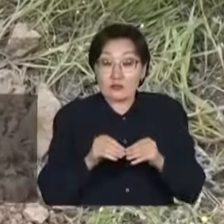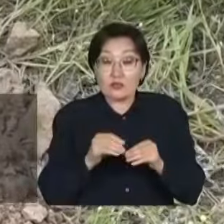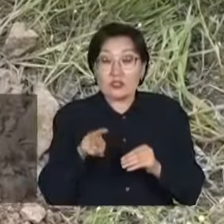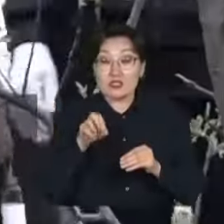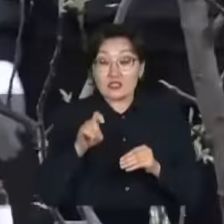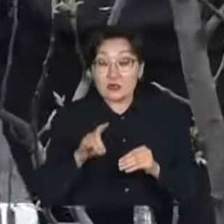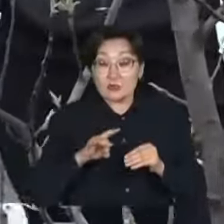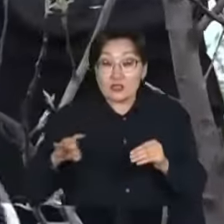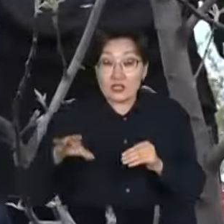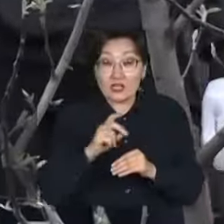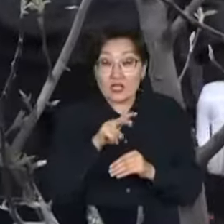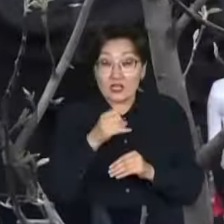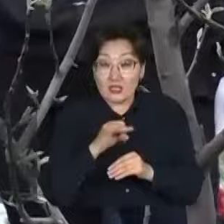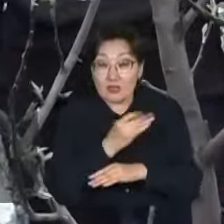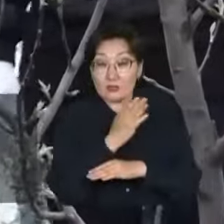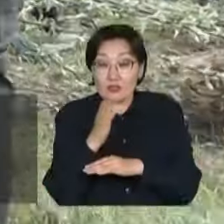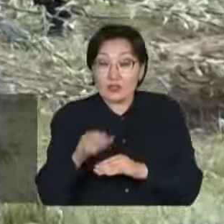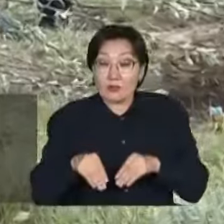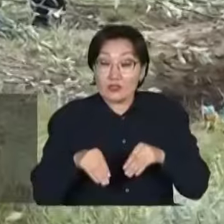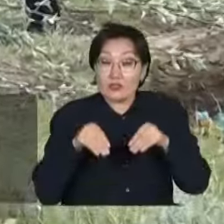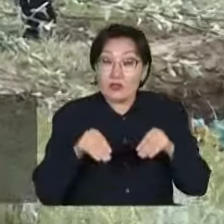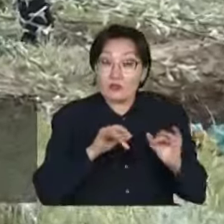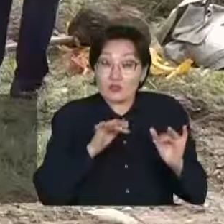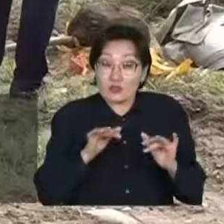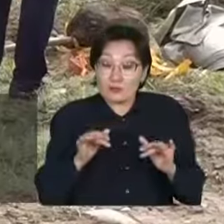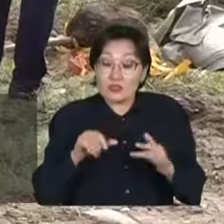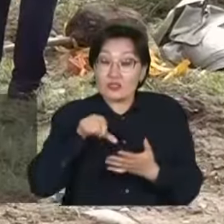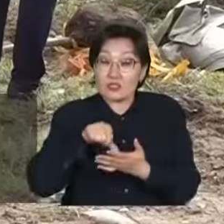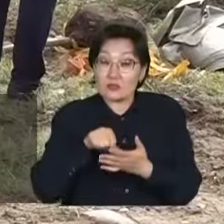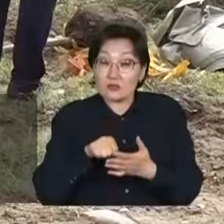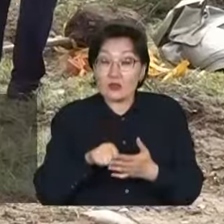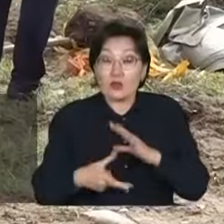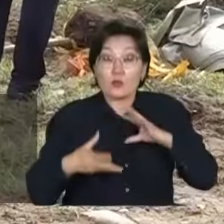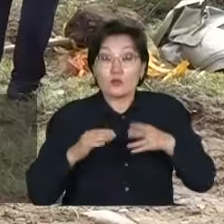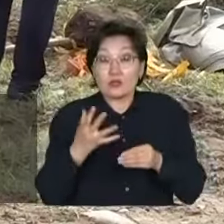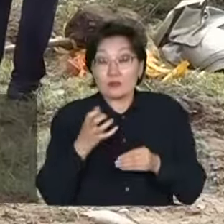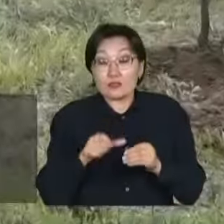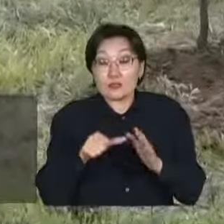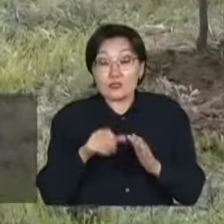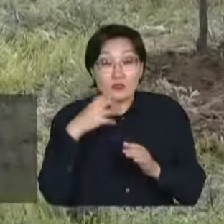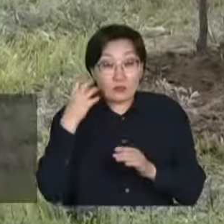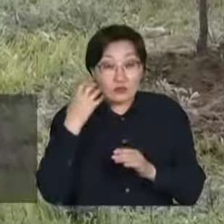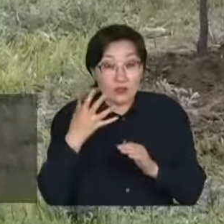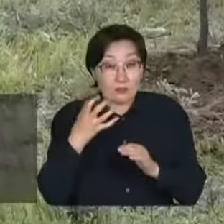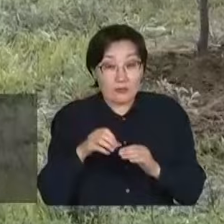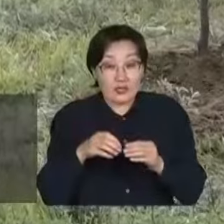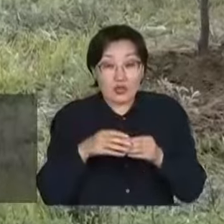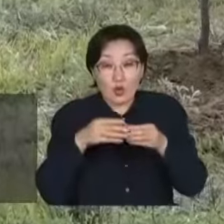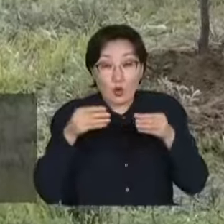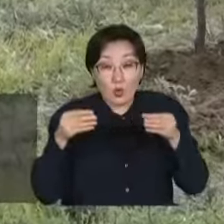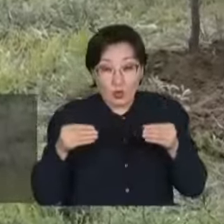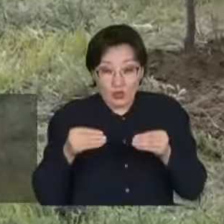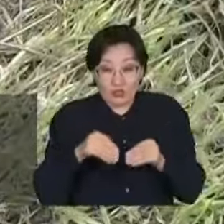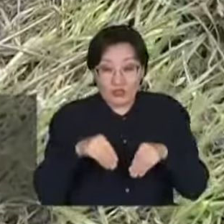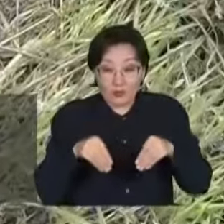шағын ауданындағы Қарағайлы орманына ағаш отырғызып, науқанды қолдады. Саябаққа бас аяғы 500 алма, 500 өрік көшет егілген.